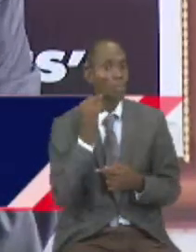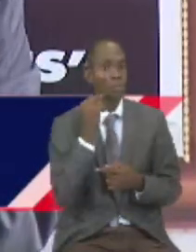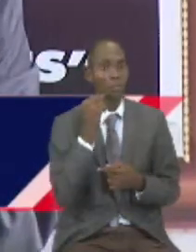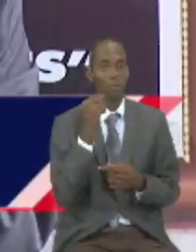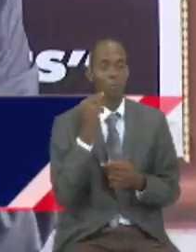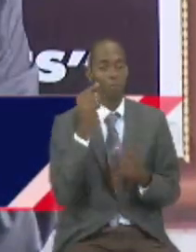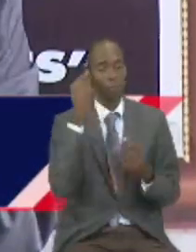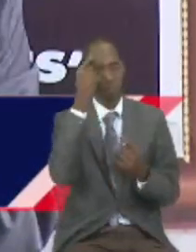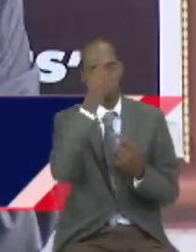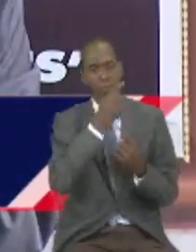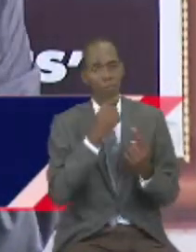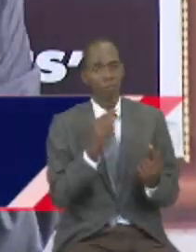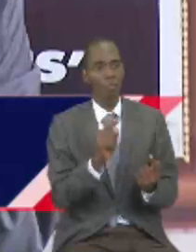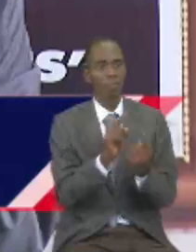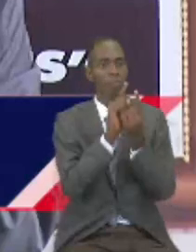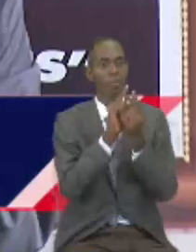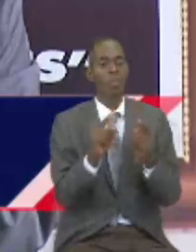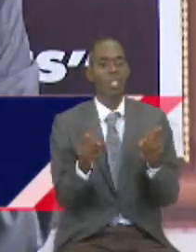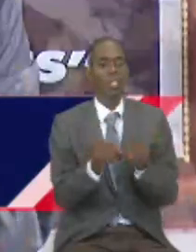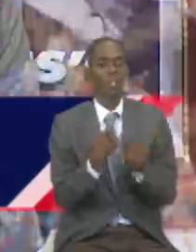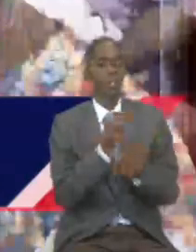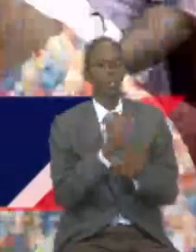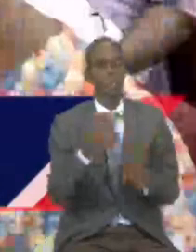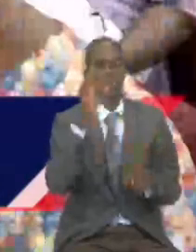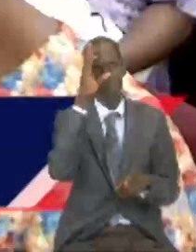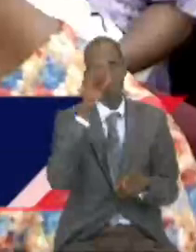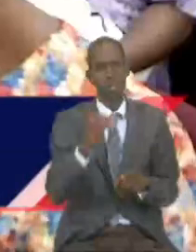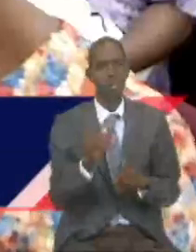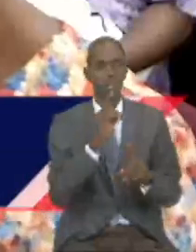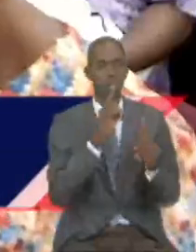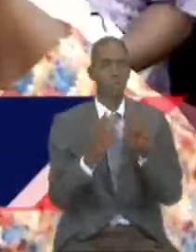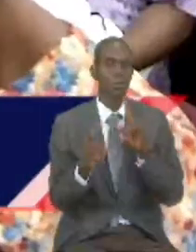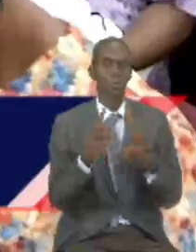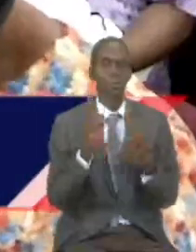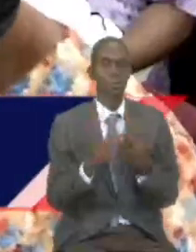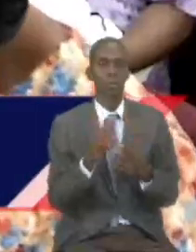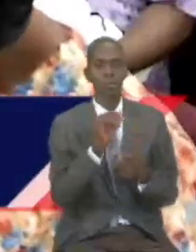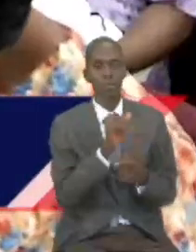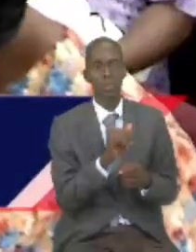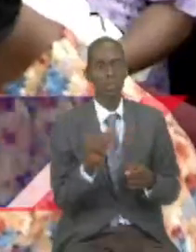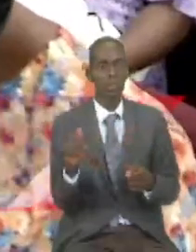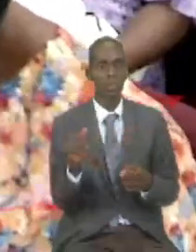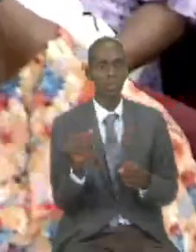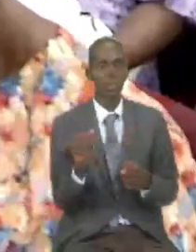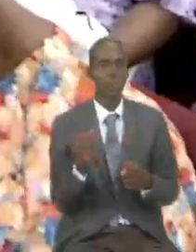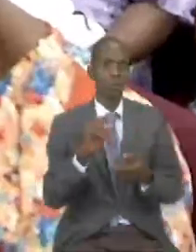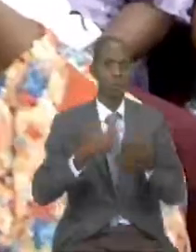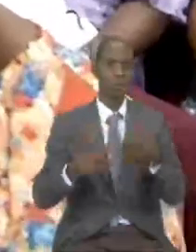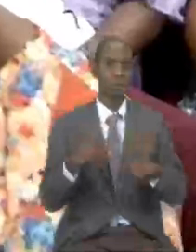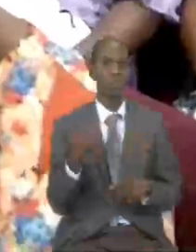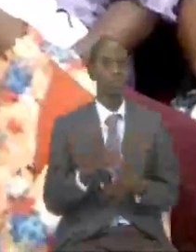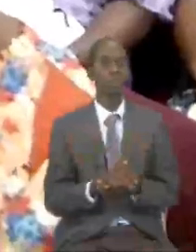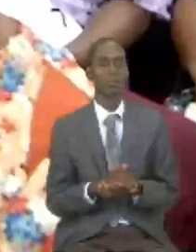Moïse face à face, comme un homme parle à son ami.